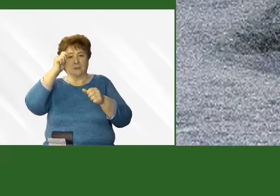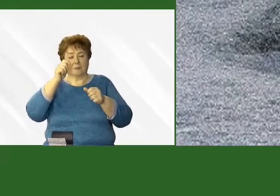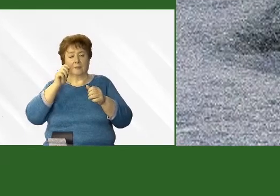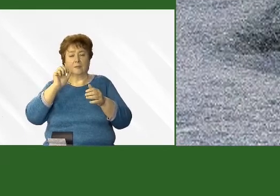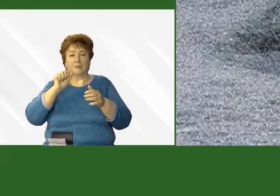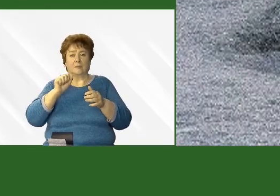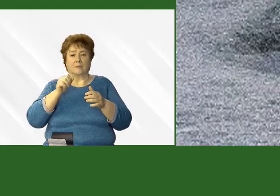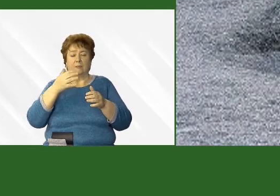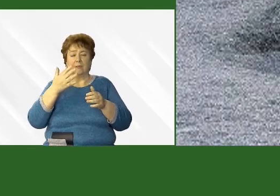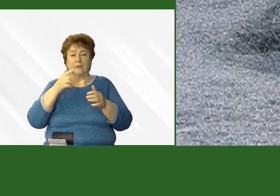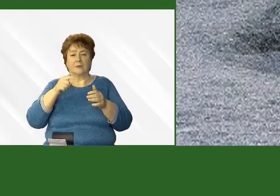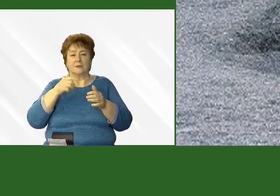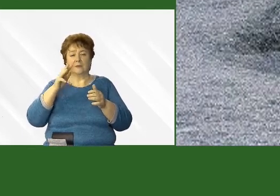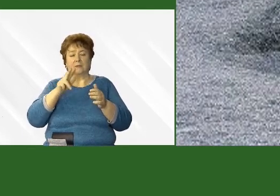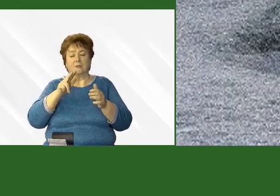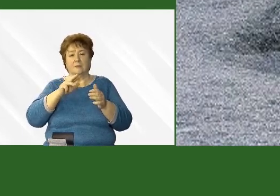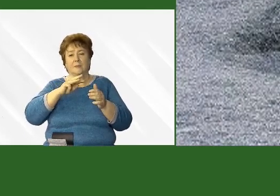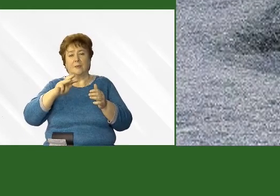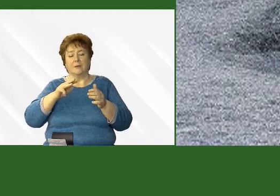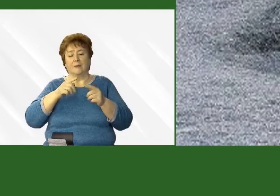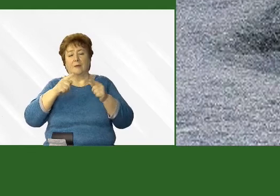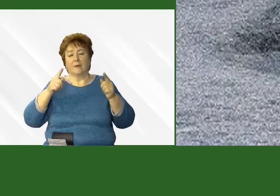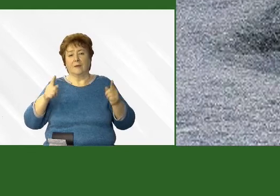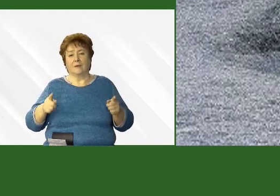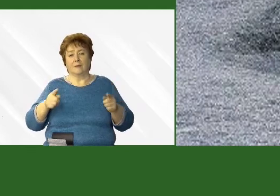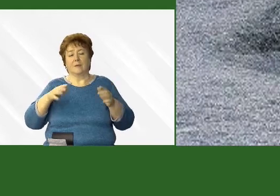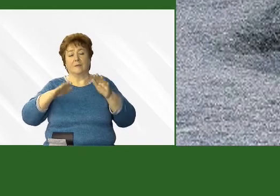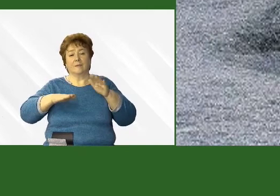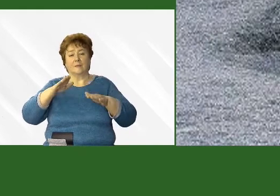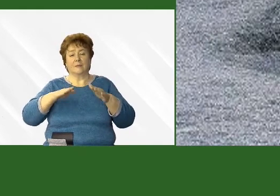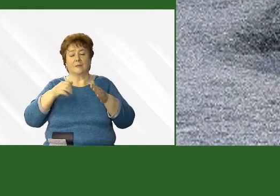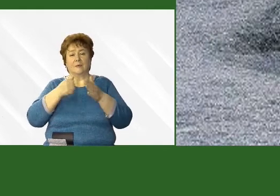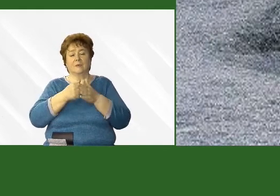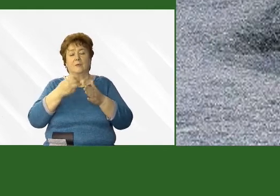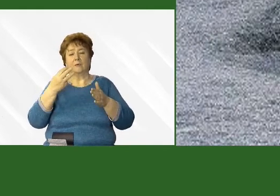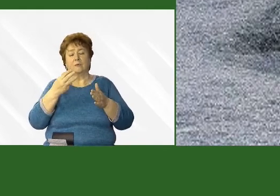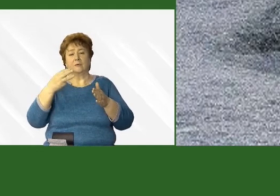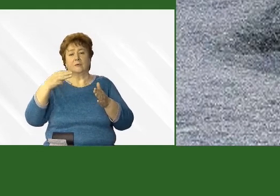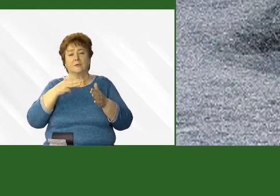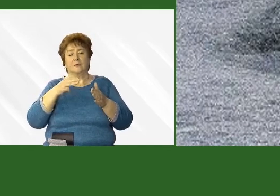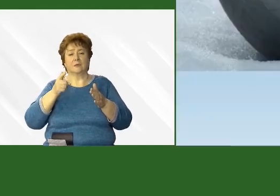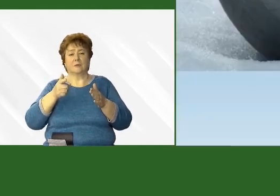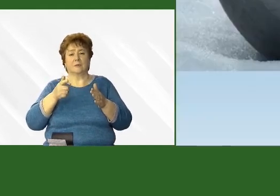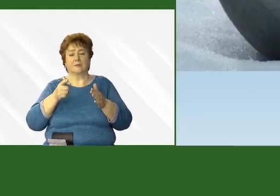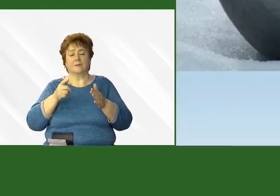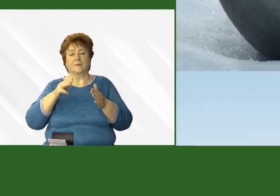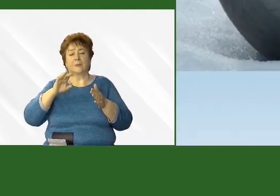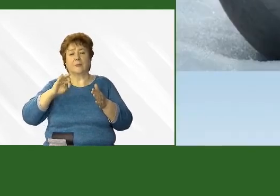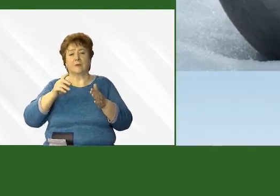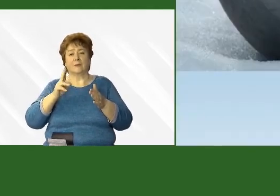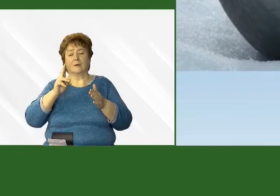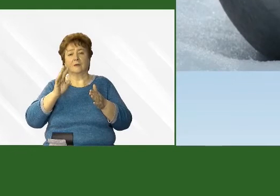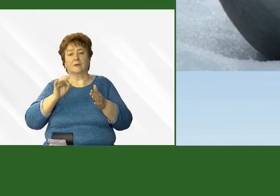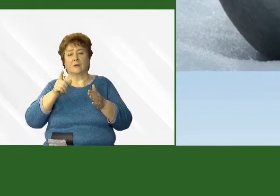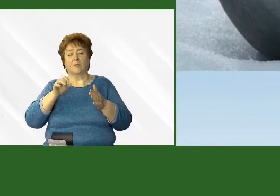достигать 5,8 метра в длину, а масса доходить до 3700 килограммов.